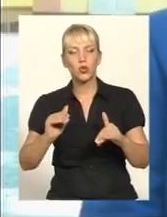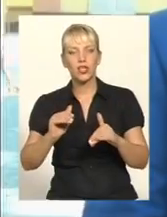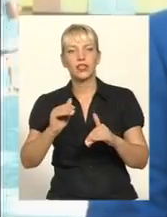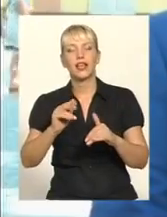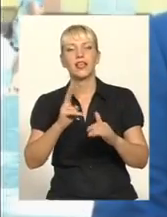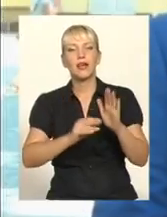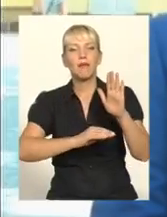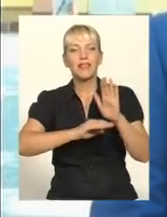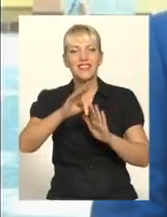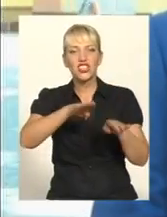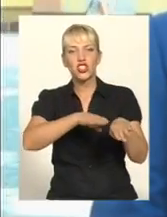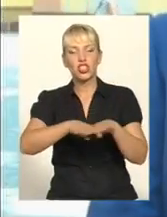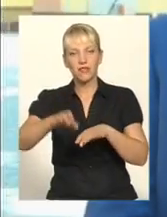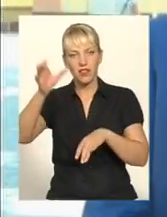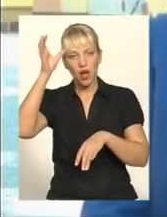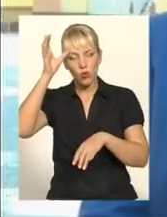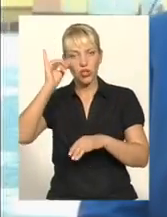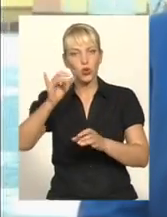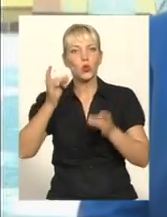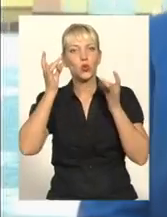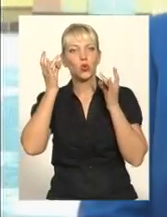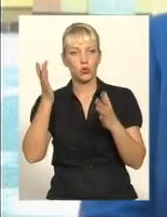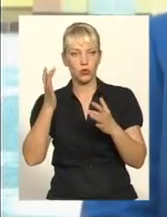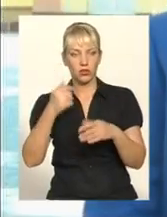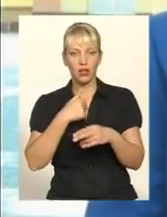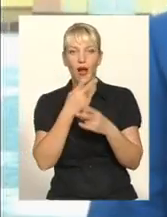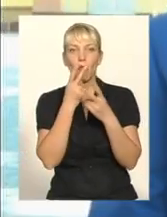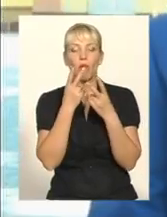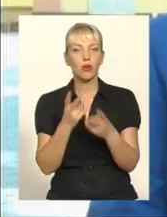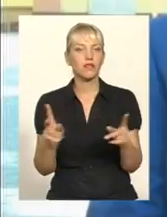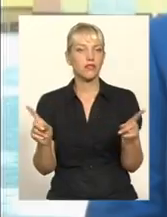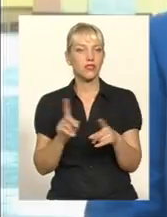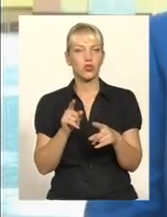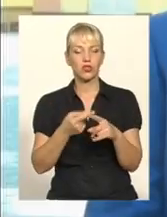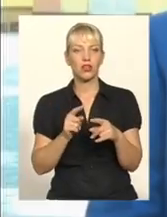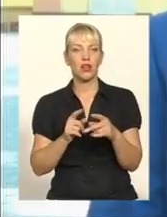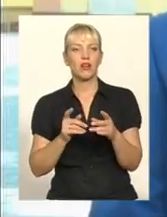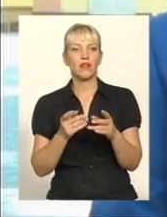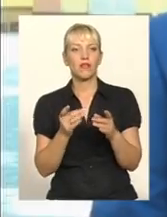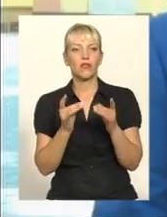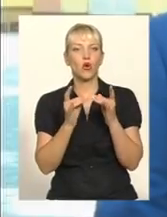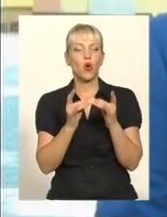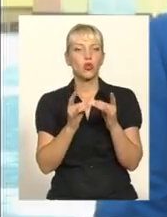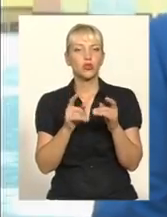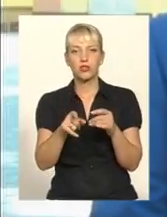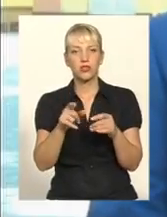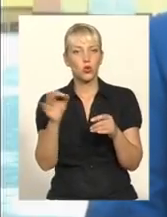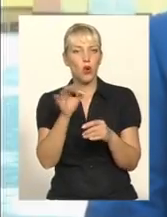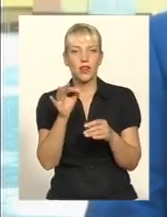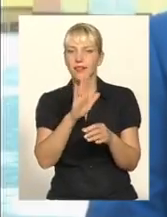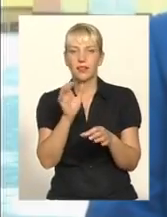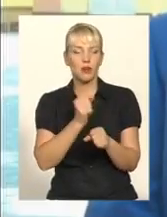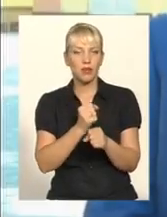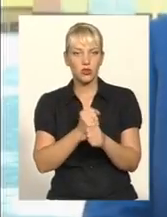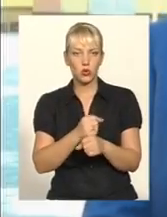підвищеним рівнем науки і культури. І я подивився, що, наприклад, в гуртожитку туалети не працюють,